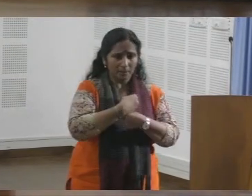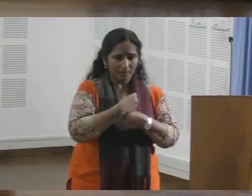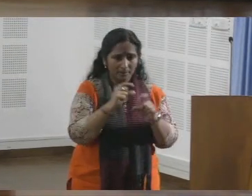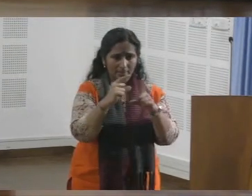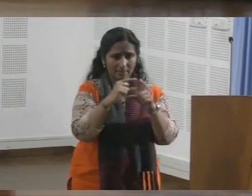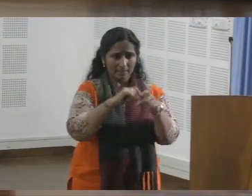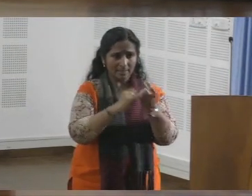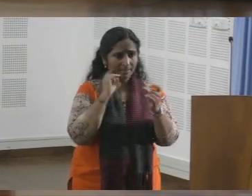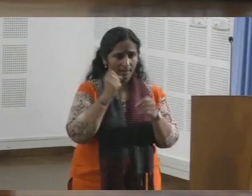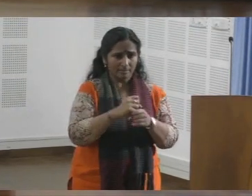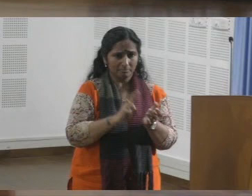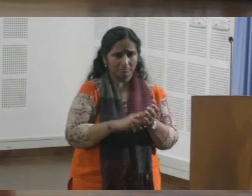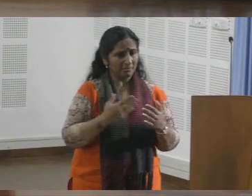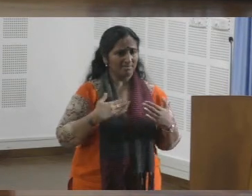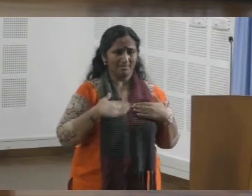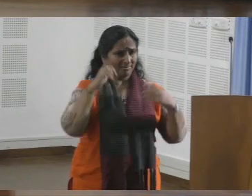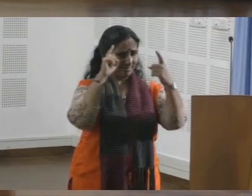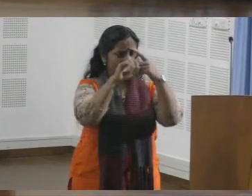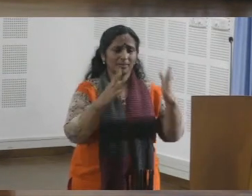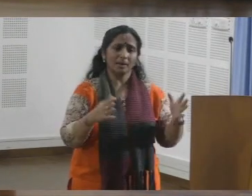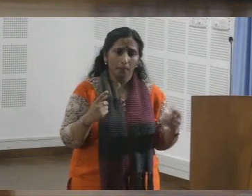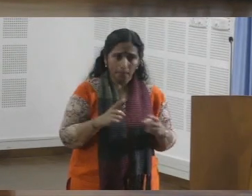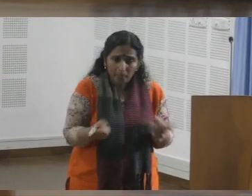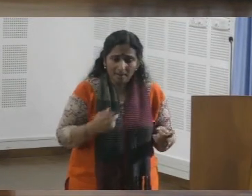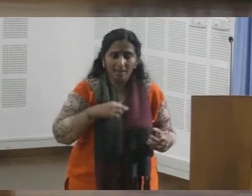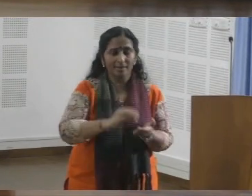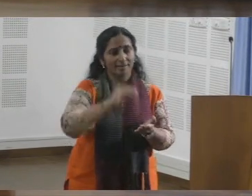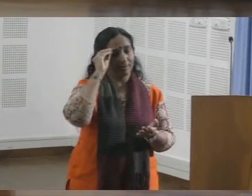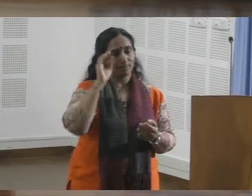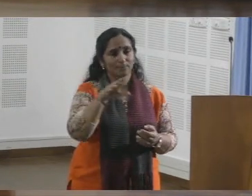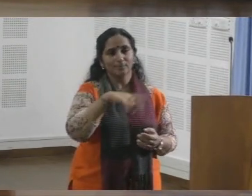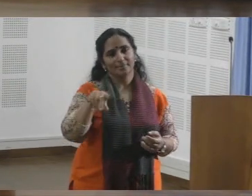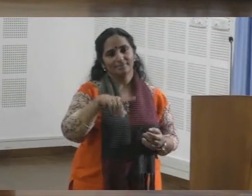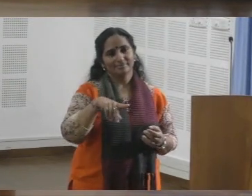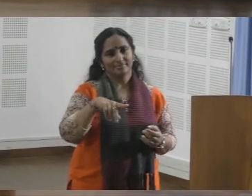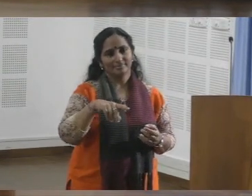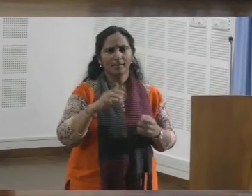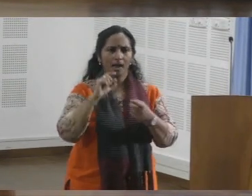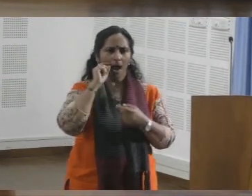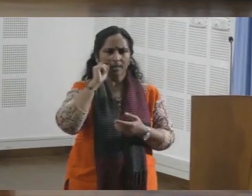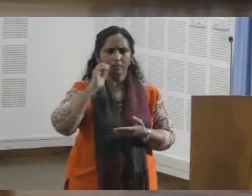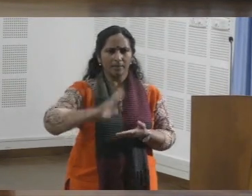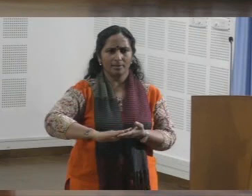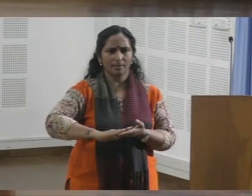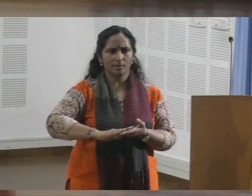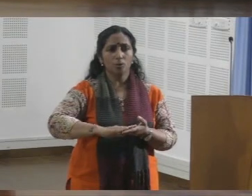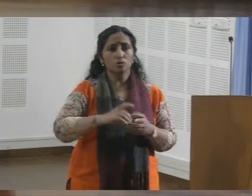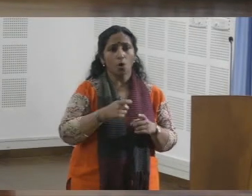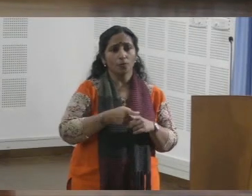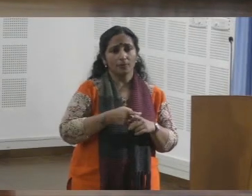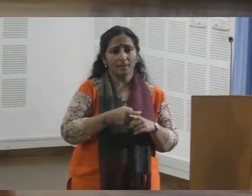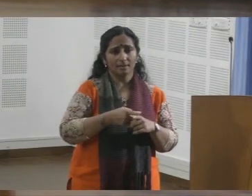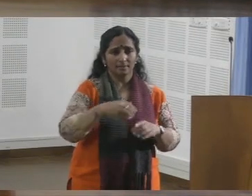ആർട്ടിനോട് യാതൊരു ബന്ധവും ആർട്ടും ക്രാഫ്റ്റും ഇല്ല. ഹസ്ബൻഡ് സോഫ്റ്റ്വെയർ എൻജിനീയറാണ്. അപ്പോൾ